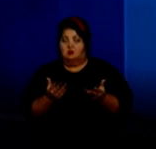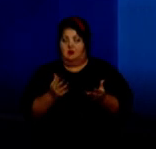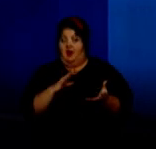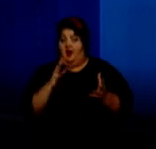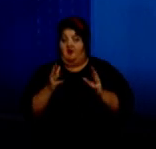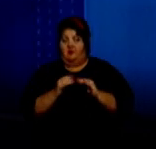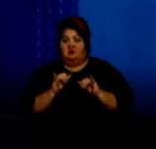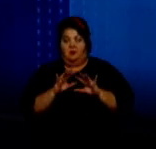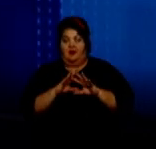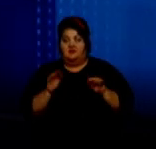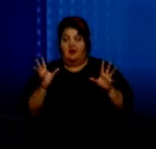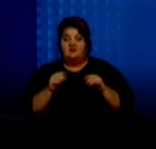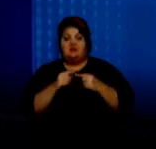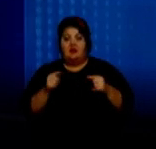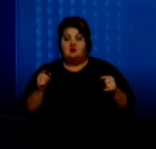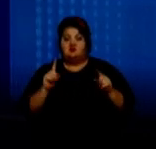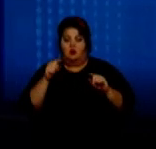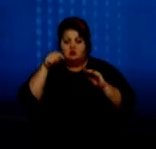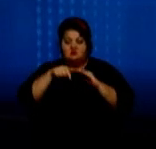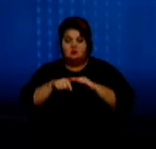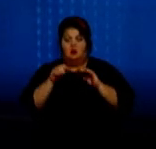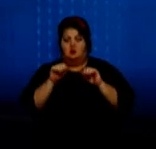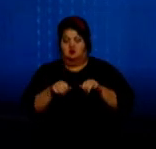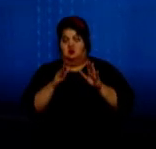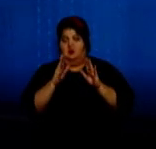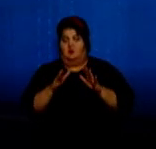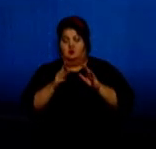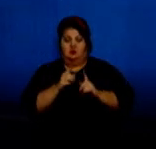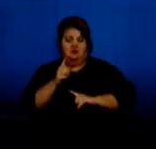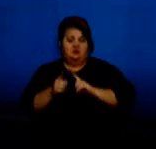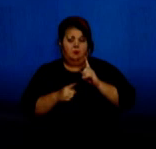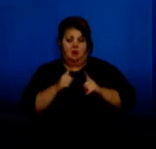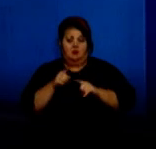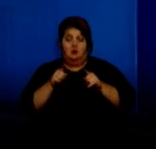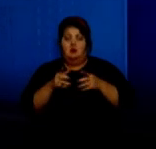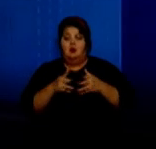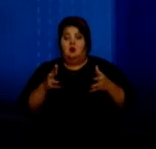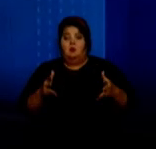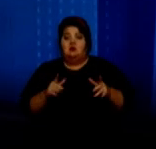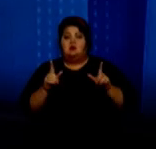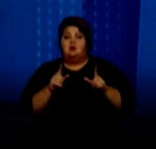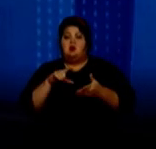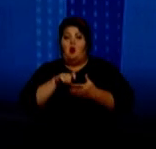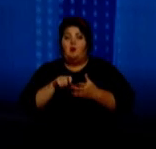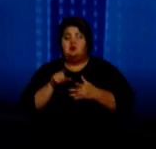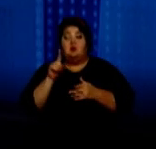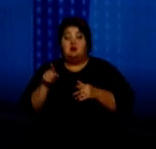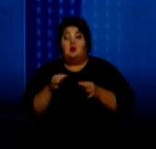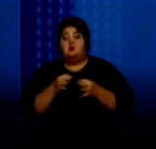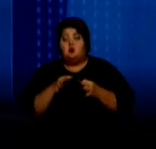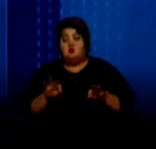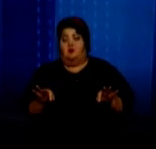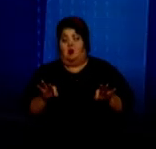В принципі, і все. Все інше, що буде всередині, воно може бути змінено. Тим більше, що приміщення там дозволяють це